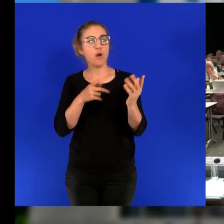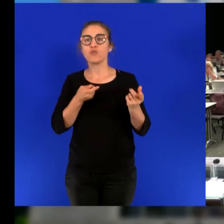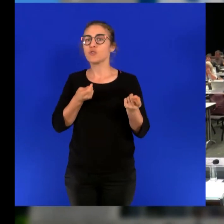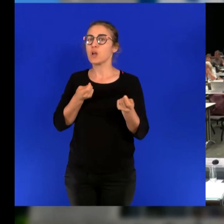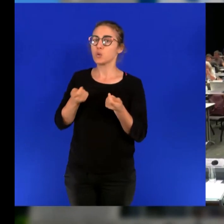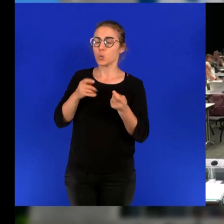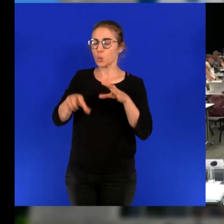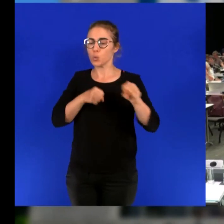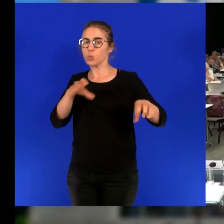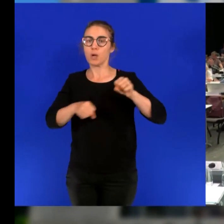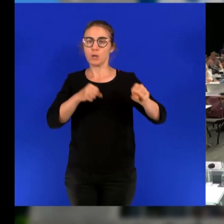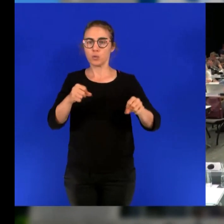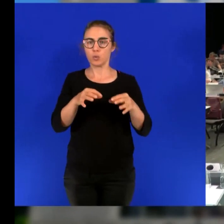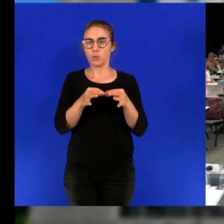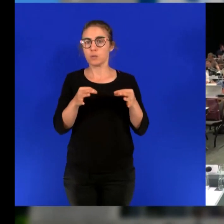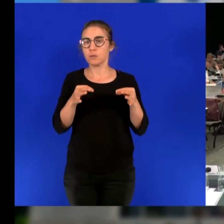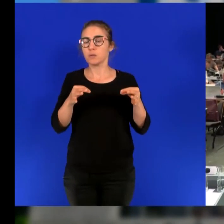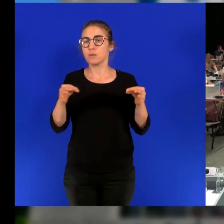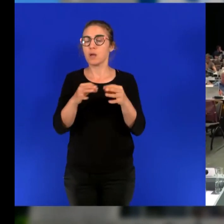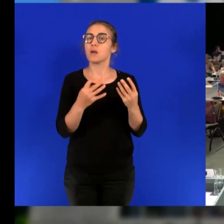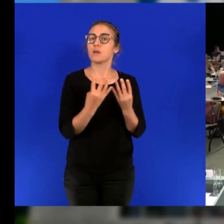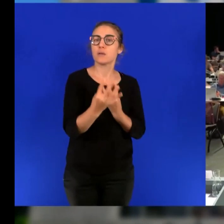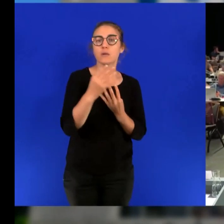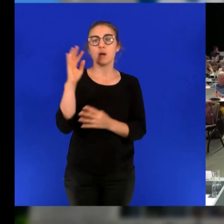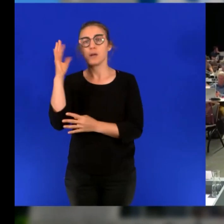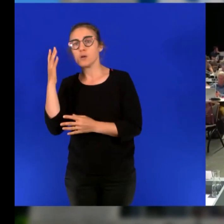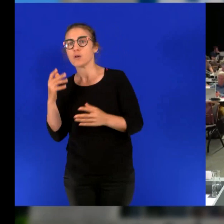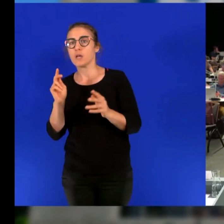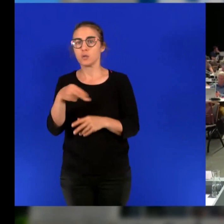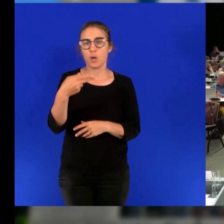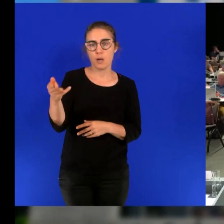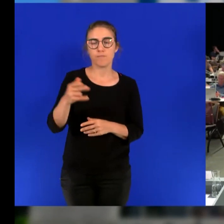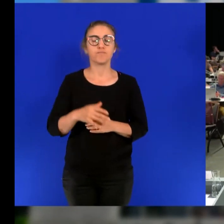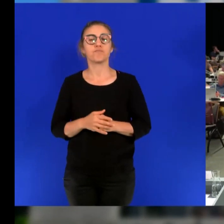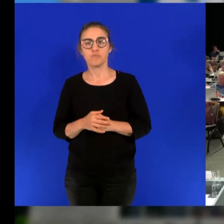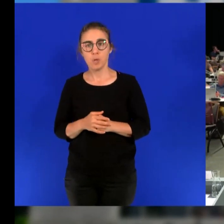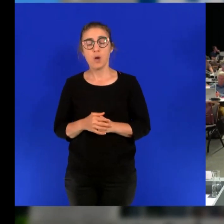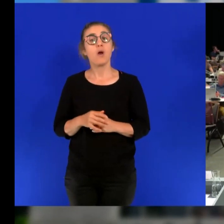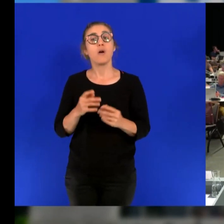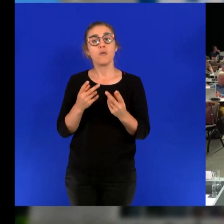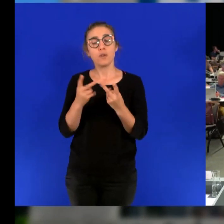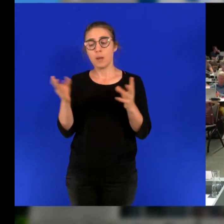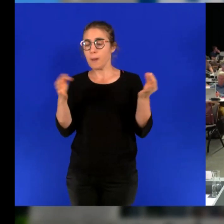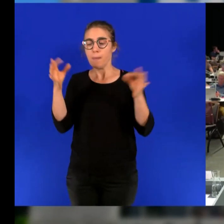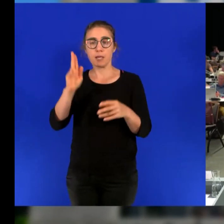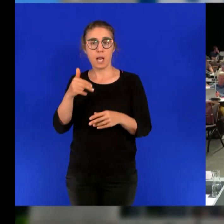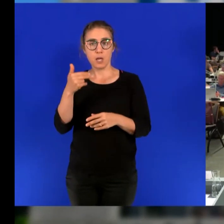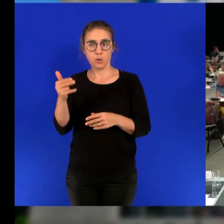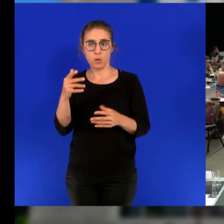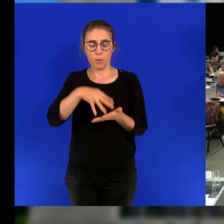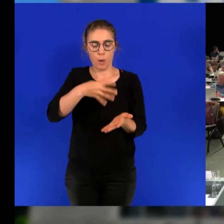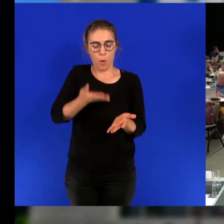consommation des espaces naturels, agricoles et forestiers. Le maintien de la nature en ville dans un processus de